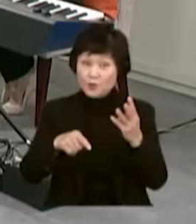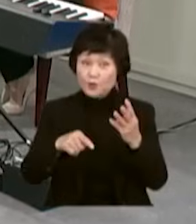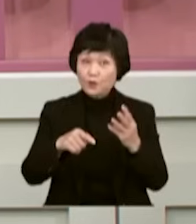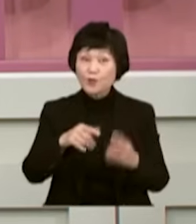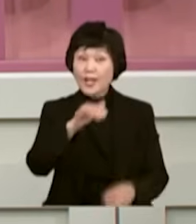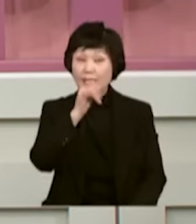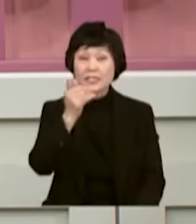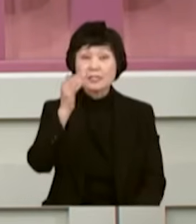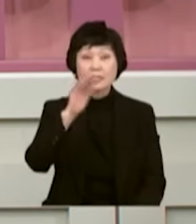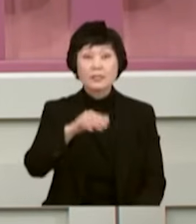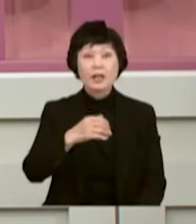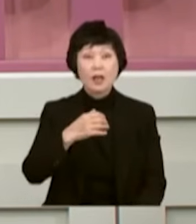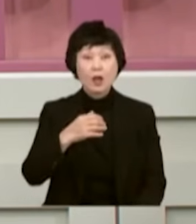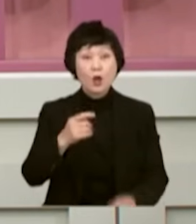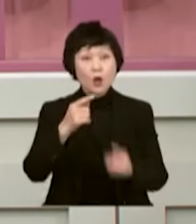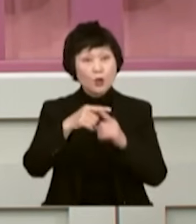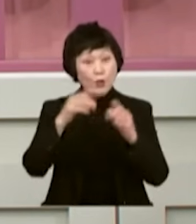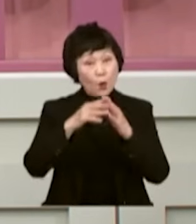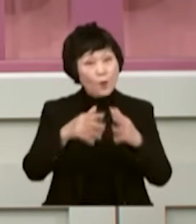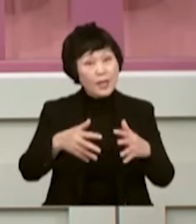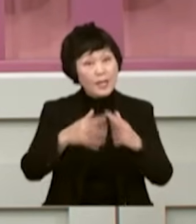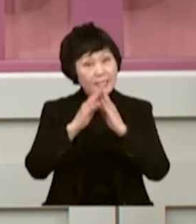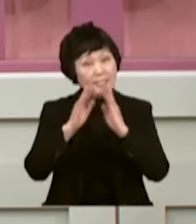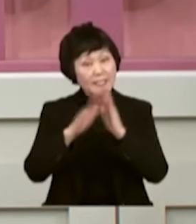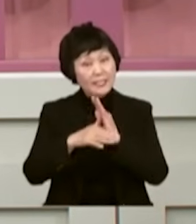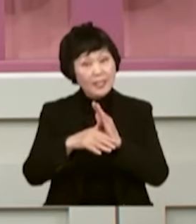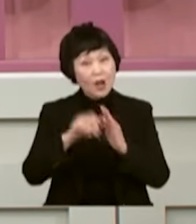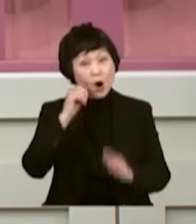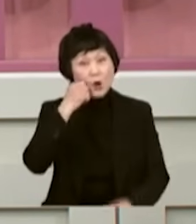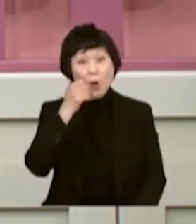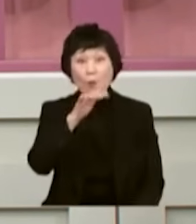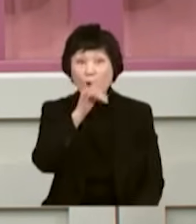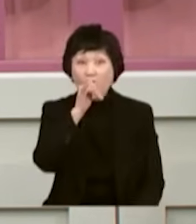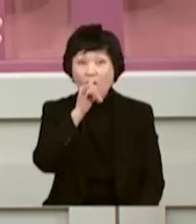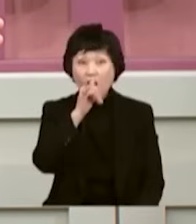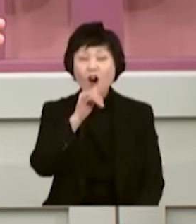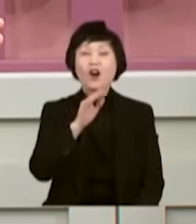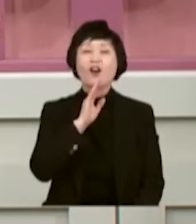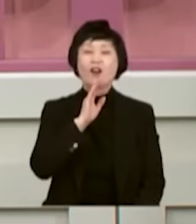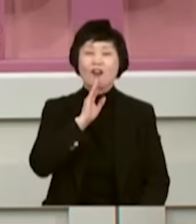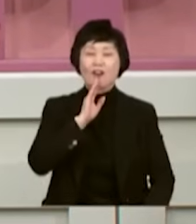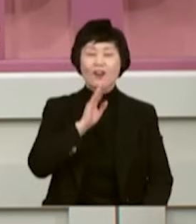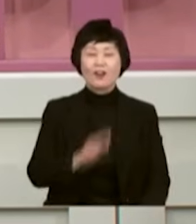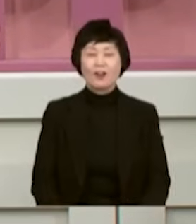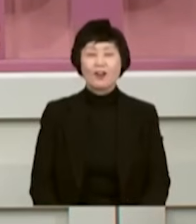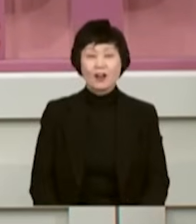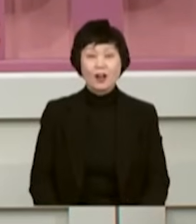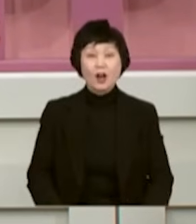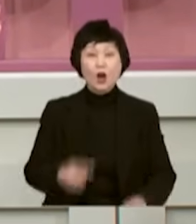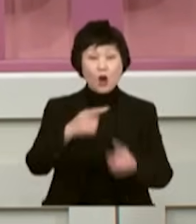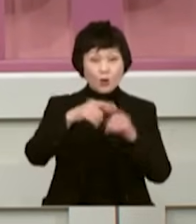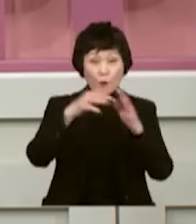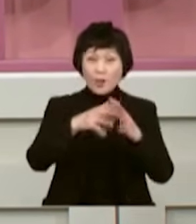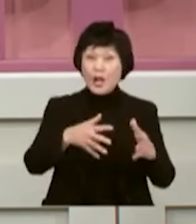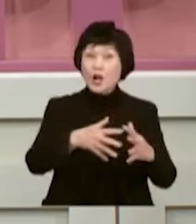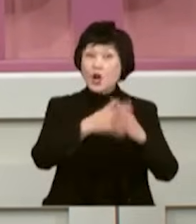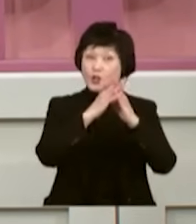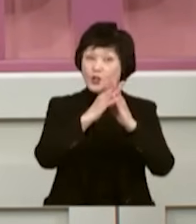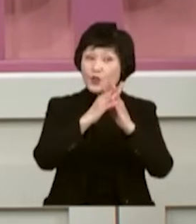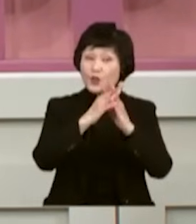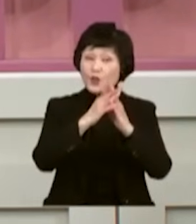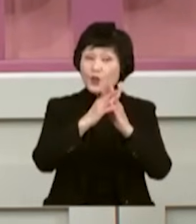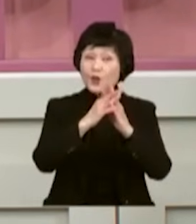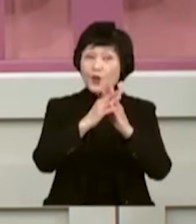어떤 건축을 하게 된 계기가 어떤 권사님이 진실하신 분이에요. 네네. 은혜를 받고 그때